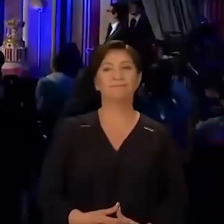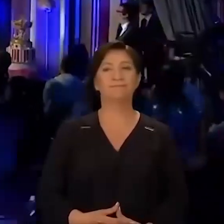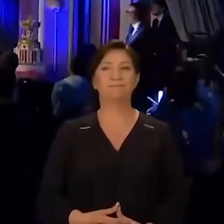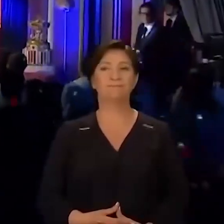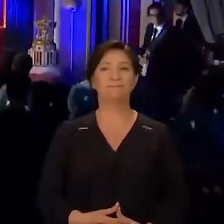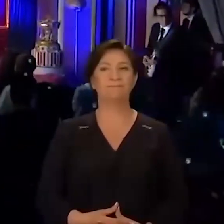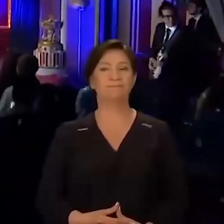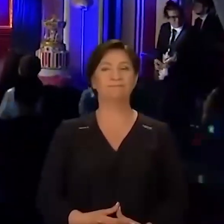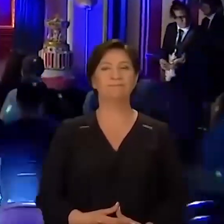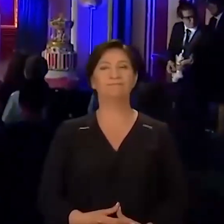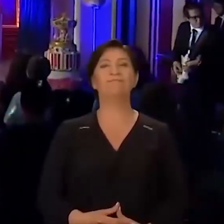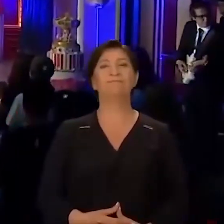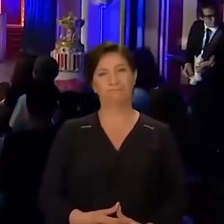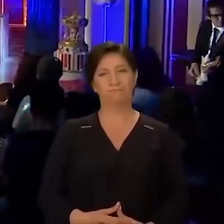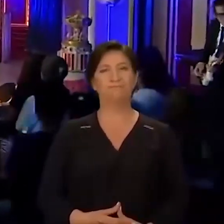Evet